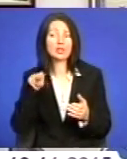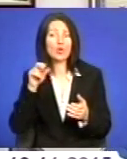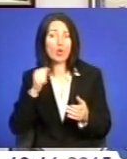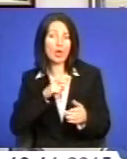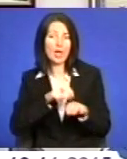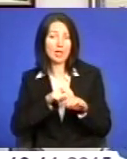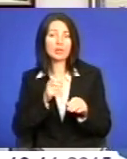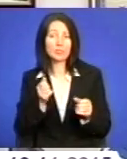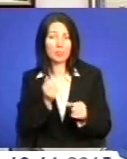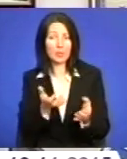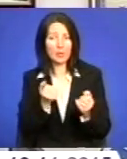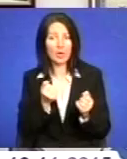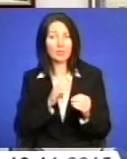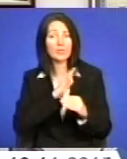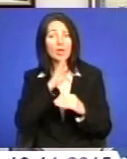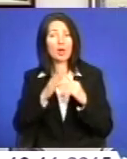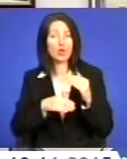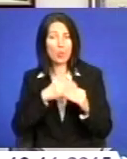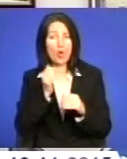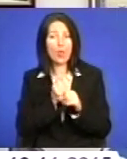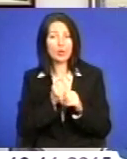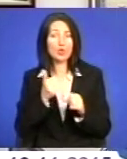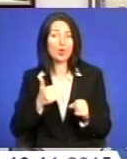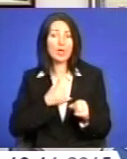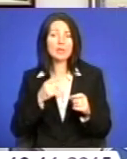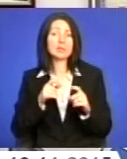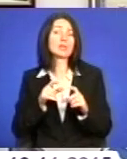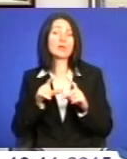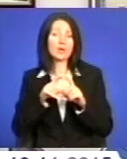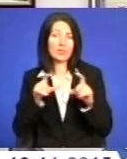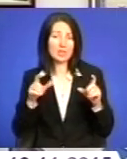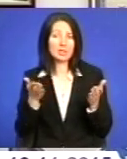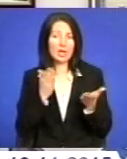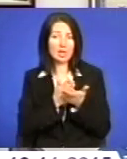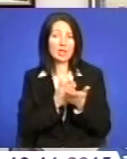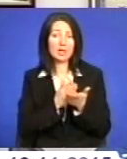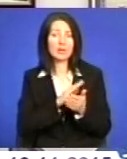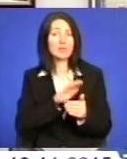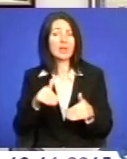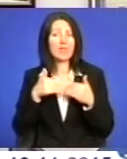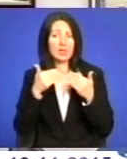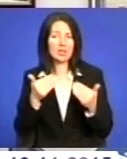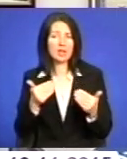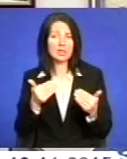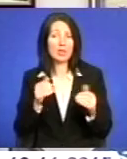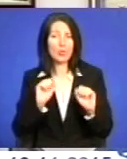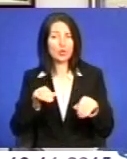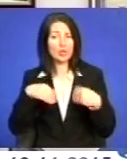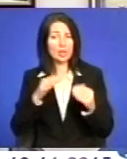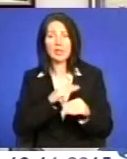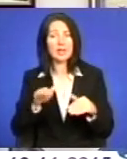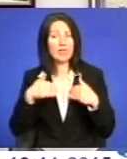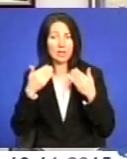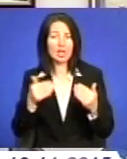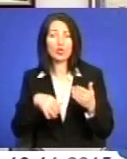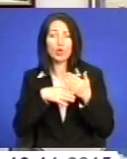Круглодобово працює в нас відділення, де є невідкладні, можуть надати невідкладну